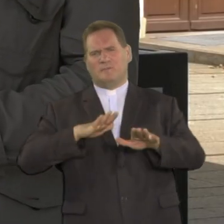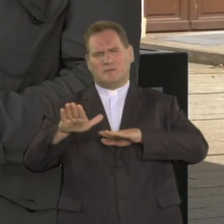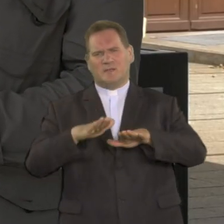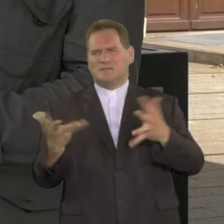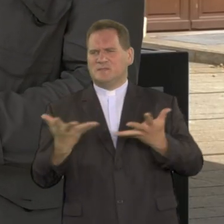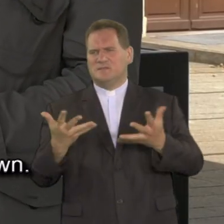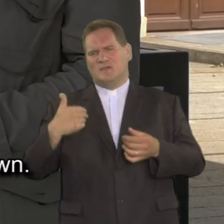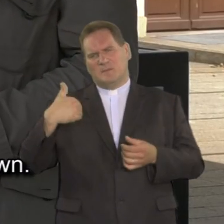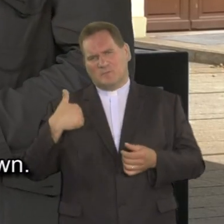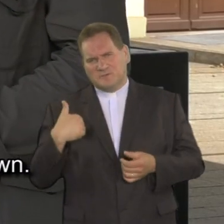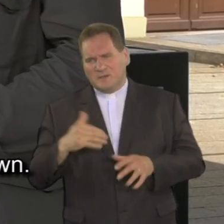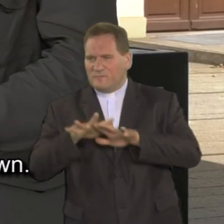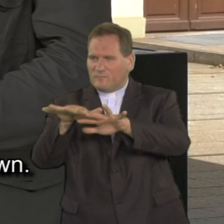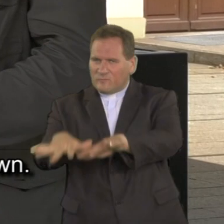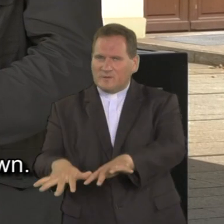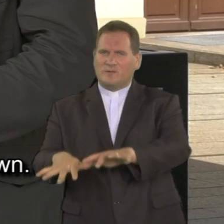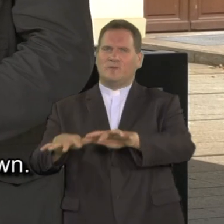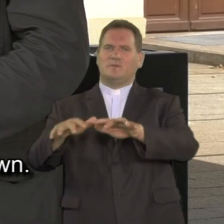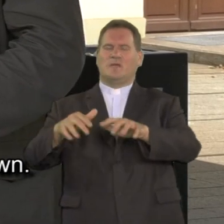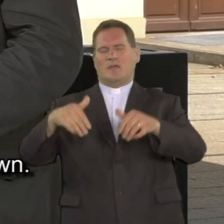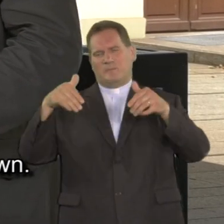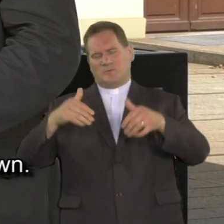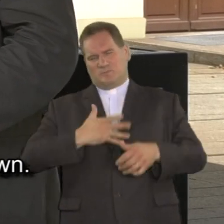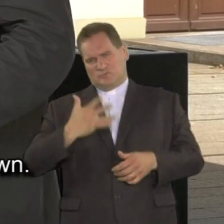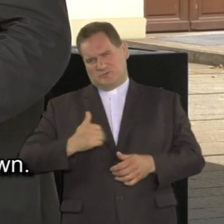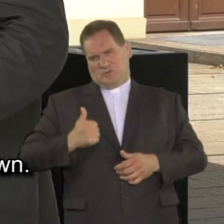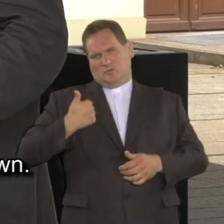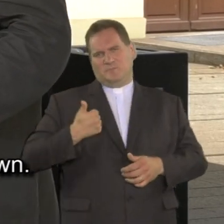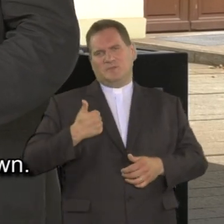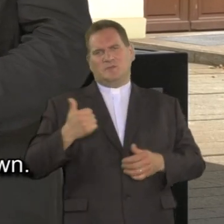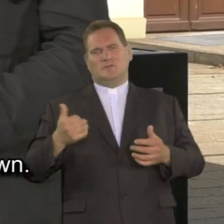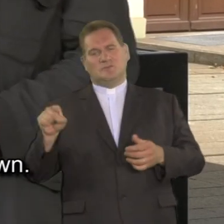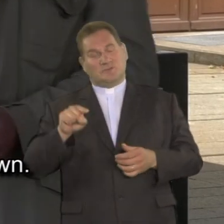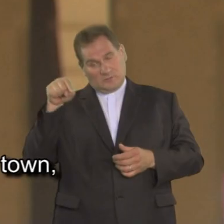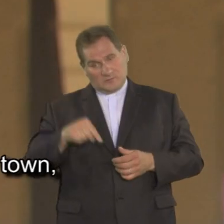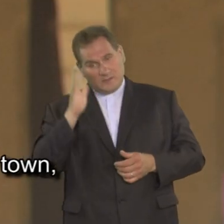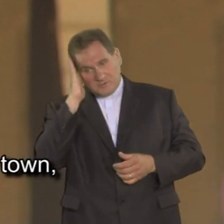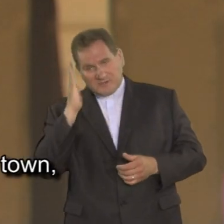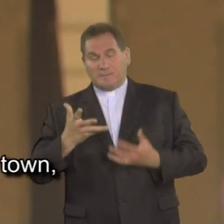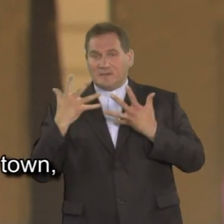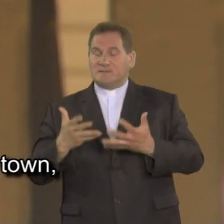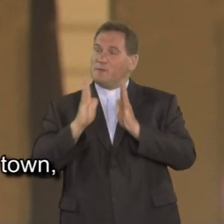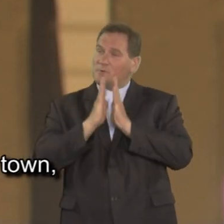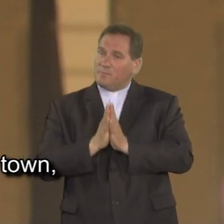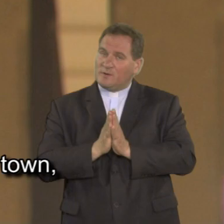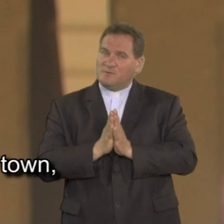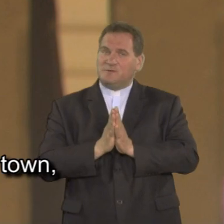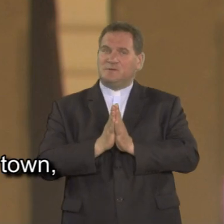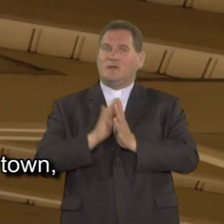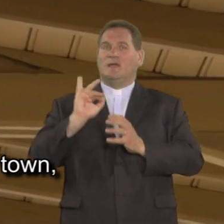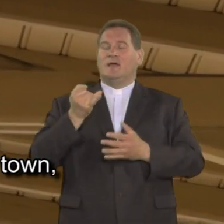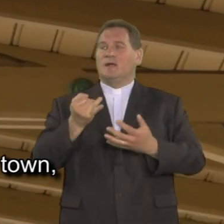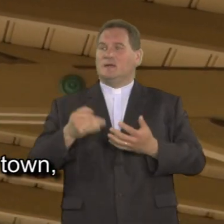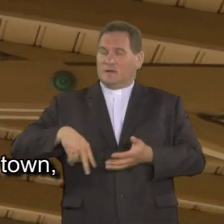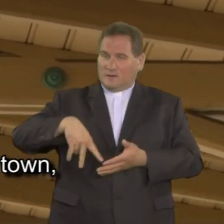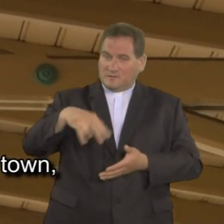mogą wpłynąć na to, że czujemy się dumni, będąc mieszkańcami tego miasta. I chcemy poprosić Państwa, że jak przechodzicie